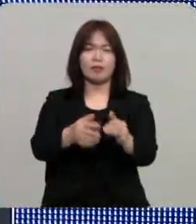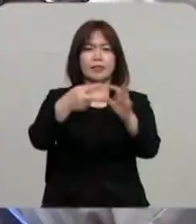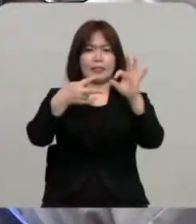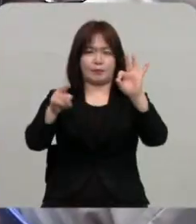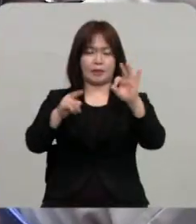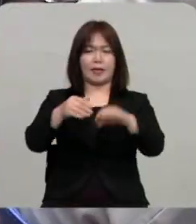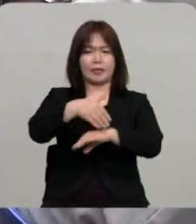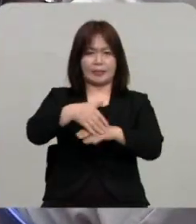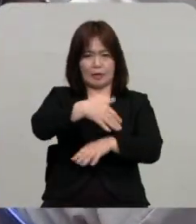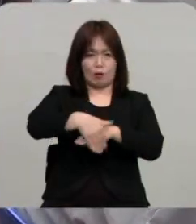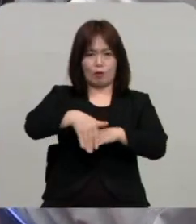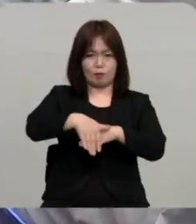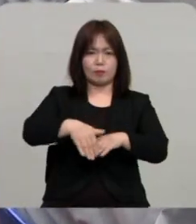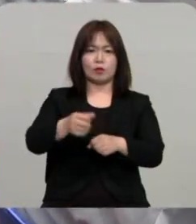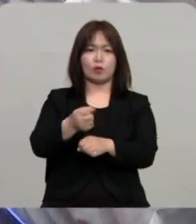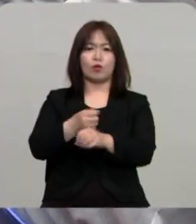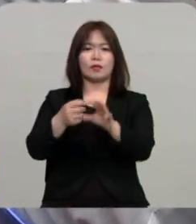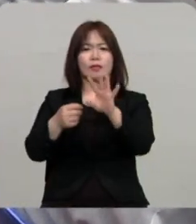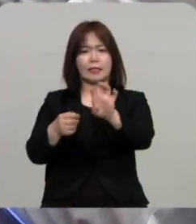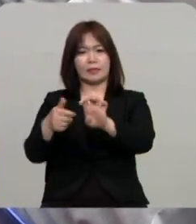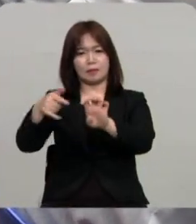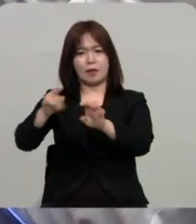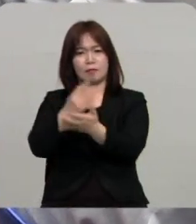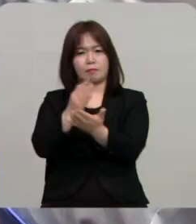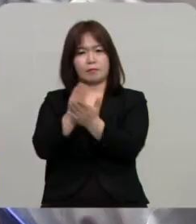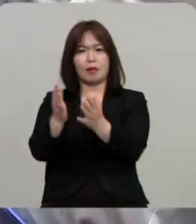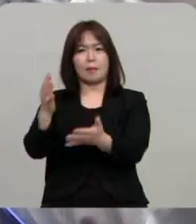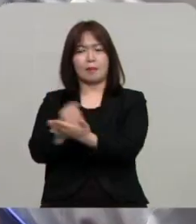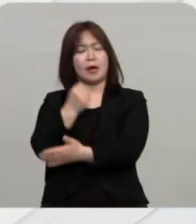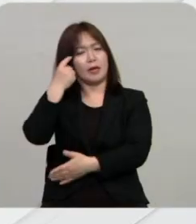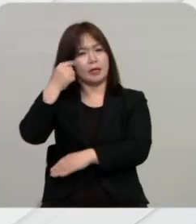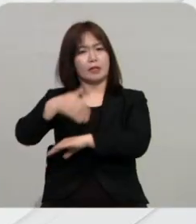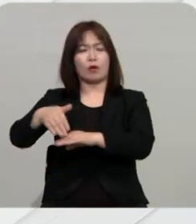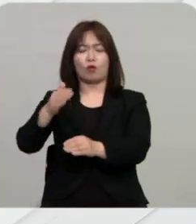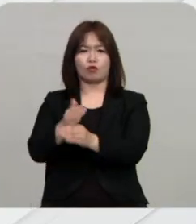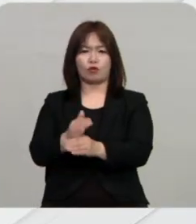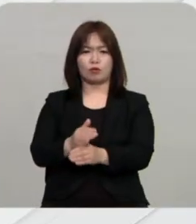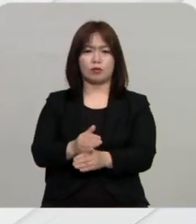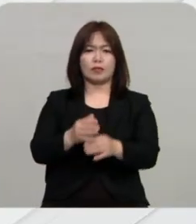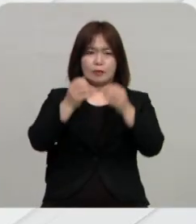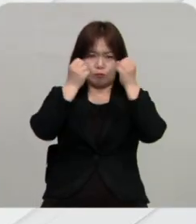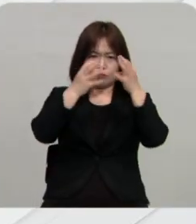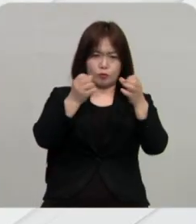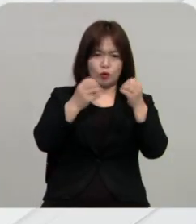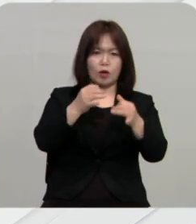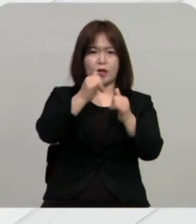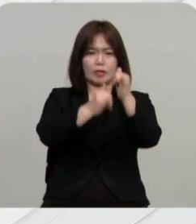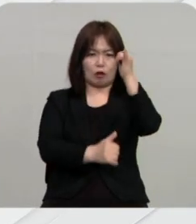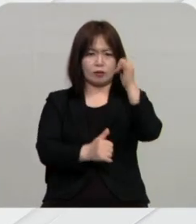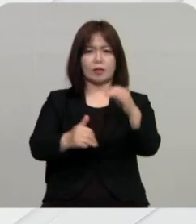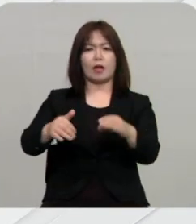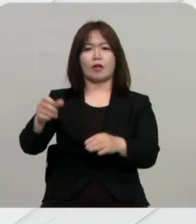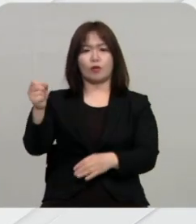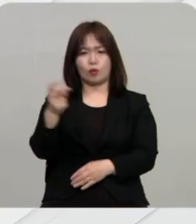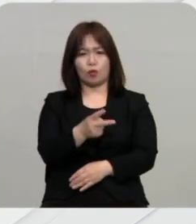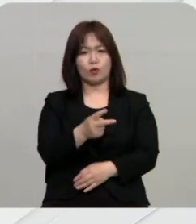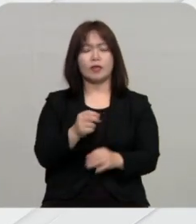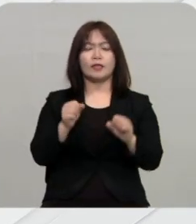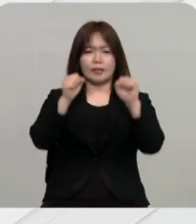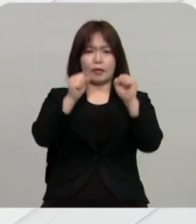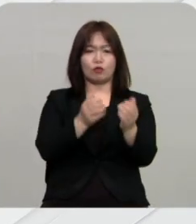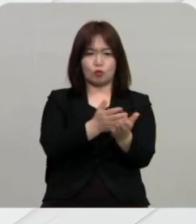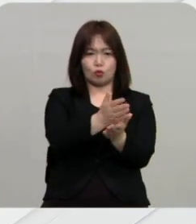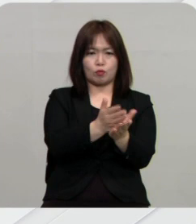중심으로 40대 실행 과제를 추진합니다. 문화 분야로는 창조문화 구축과 역사 콘텐츠 산업화, 체육